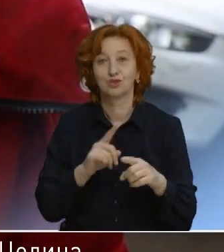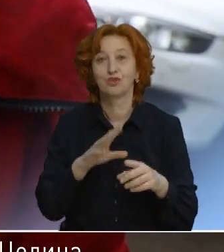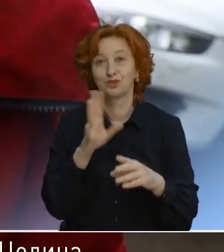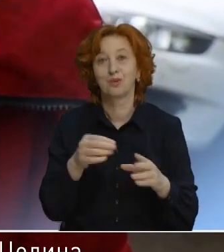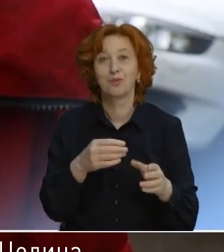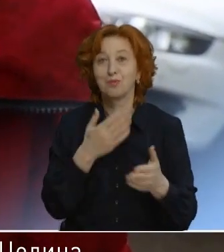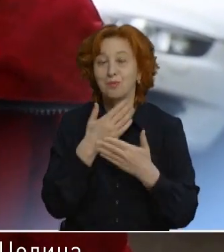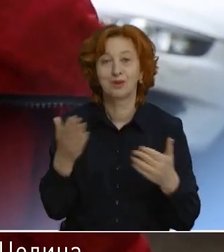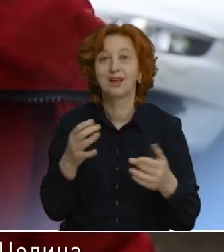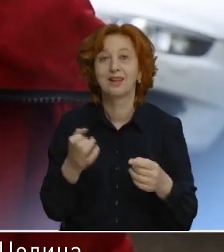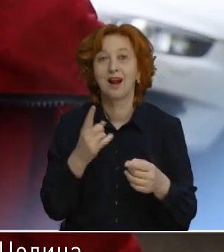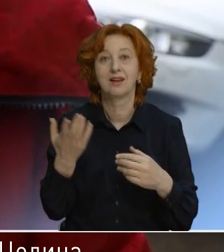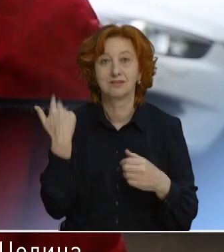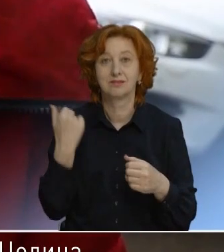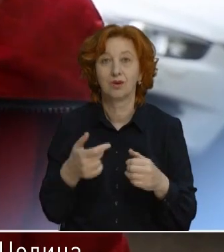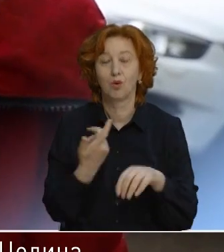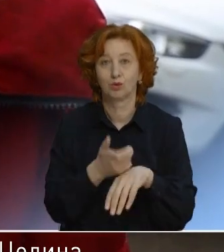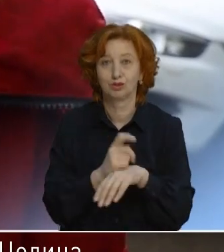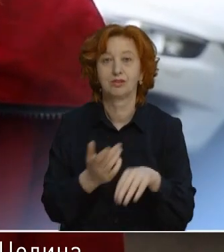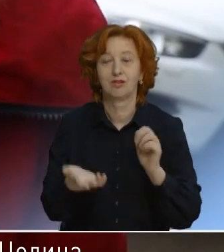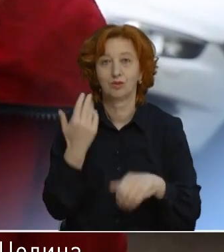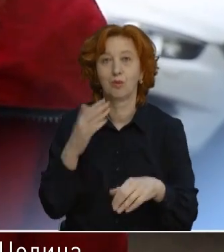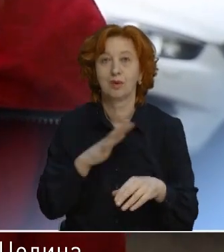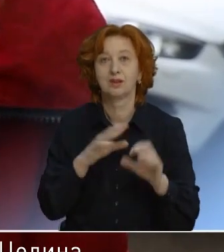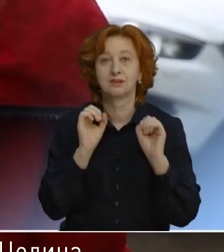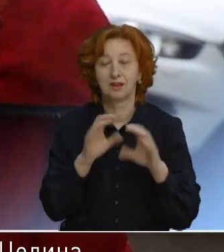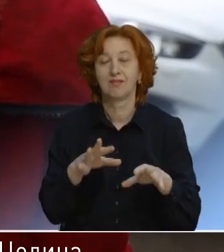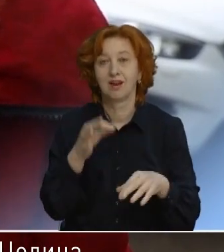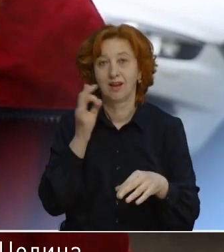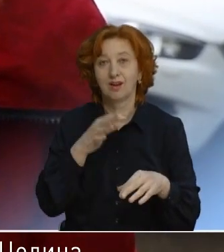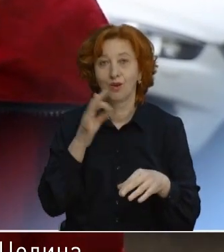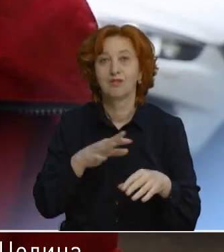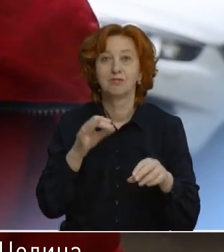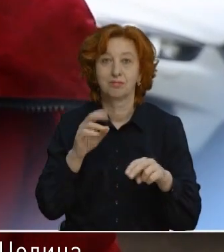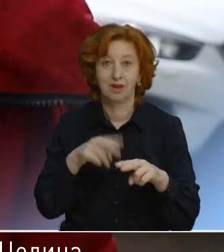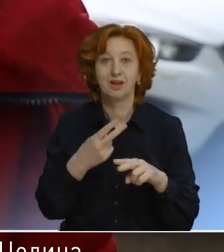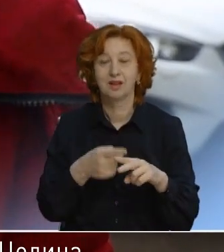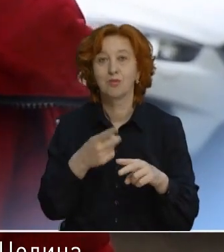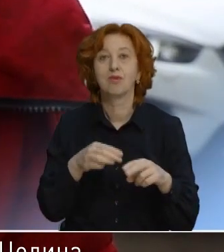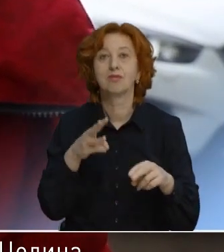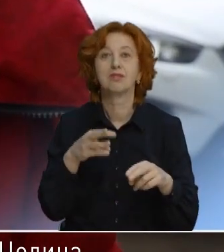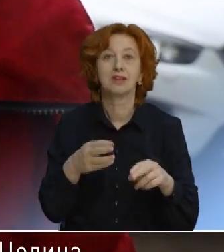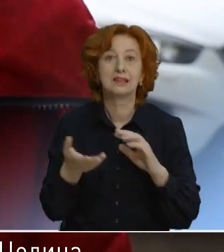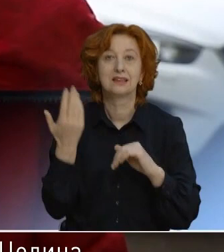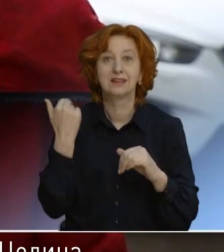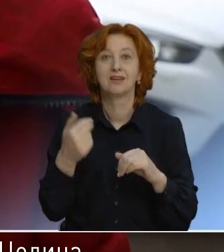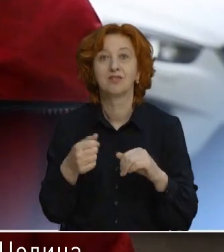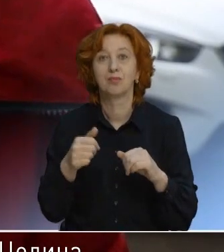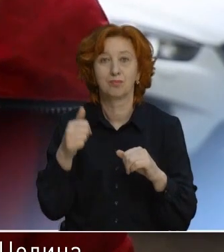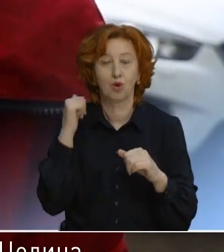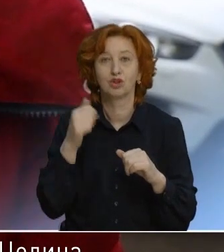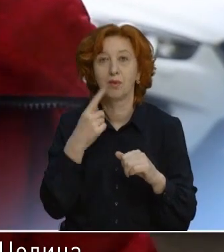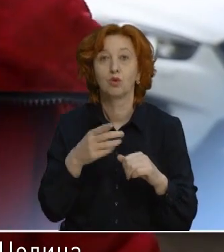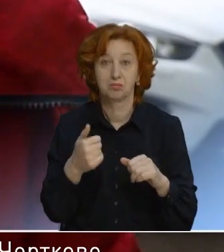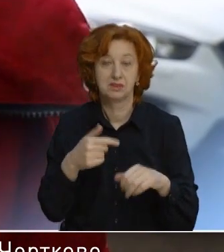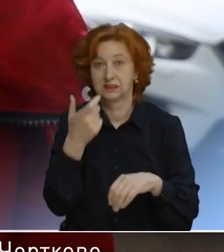раз сдавала кровь. Последний раз был в марте. В принципе, собираюсь еще пойти в мае. Это абсолютно не страшно